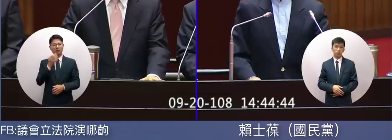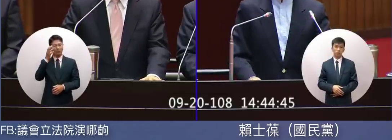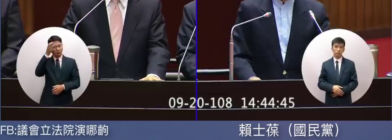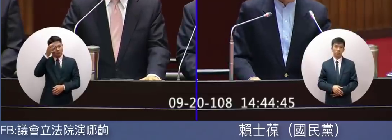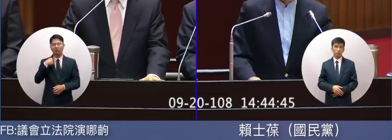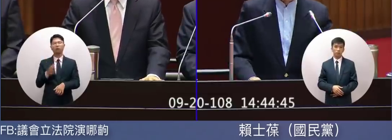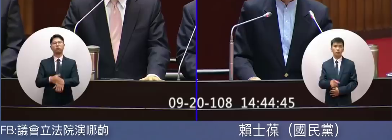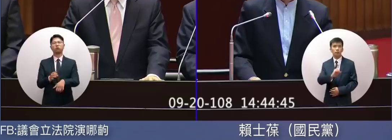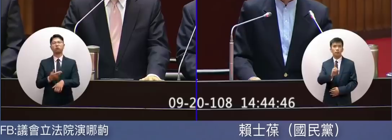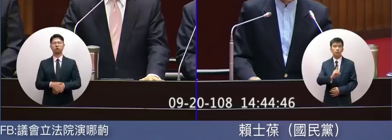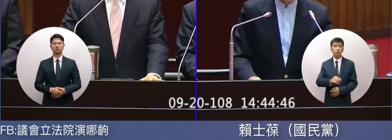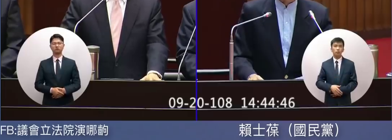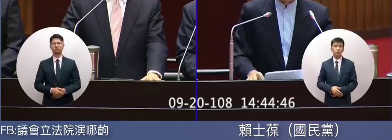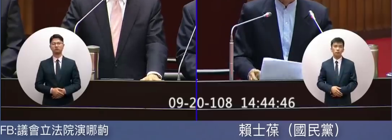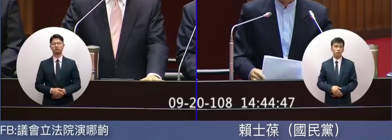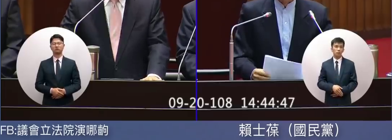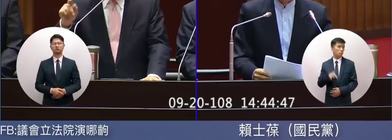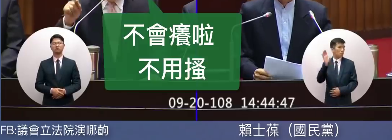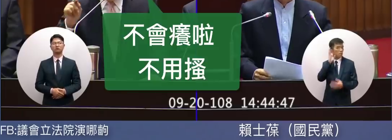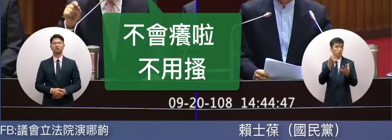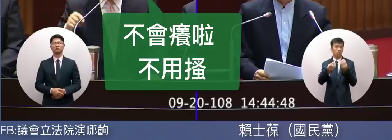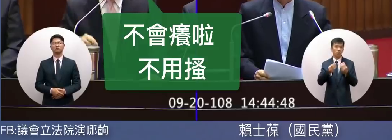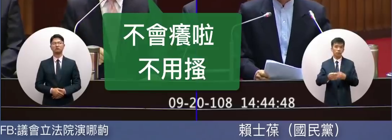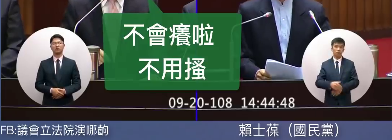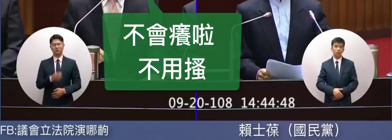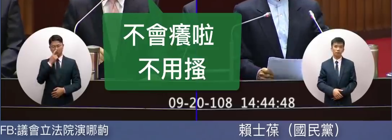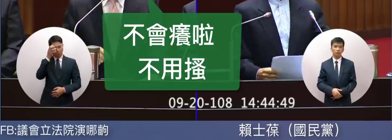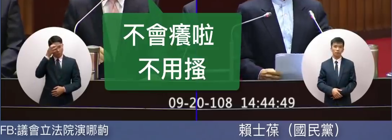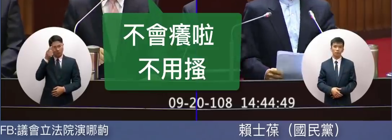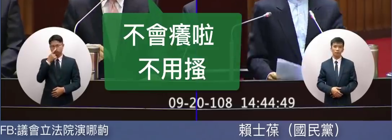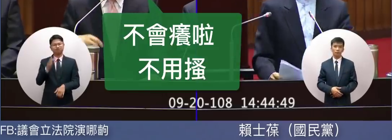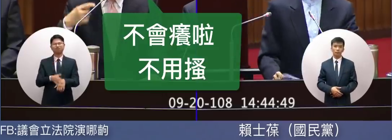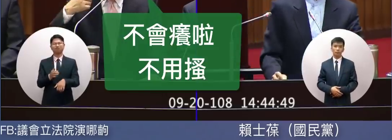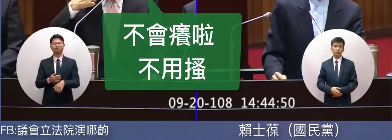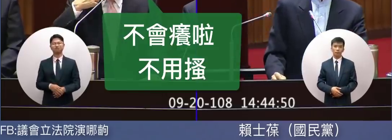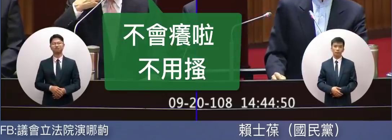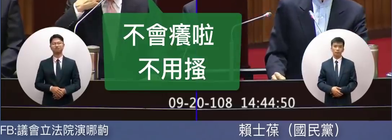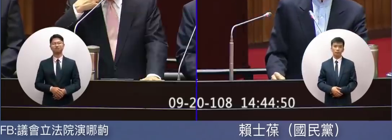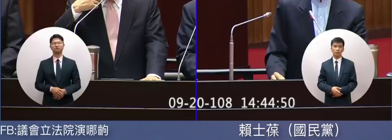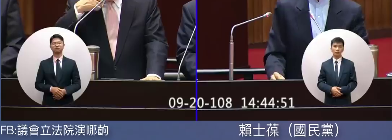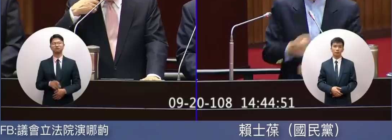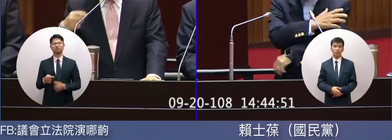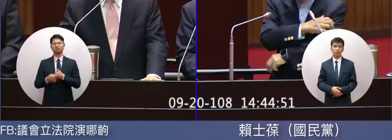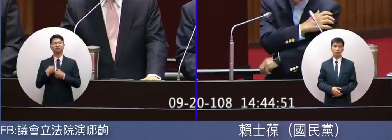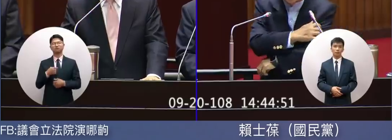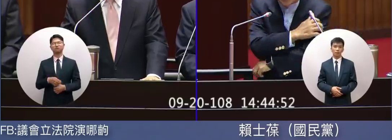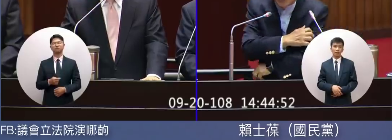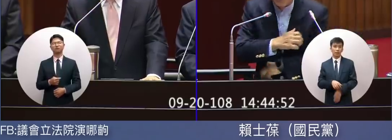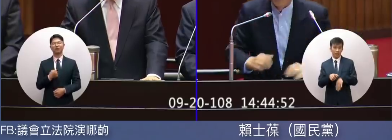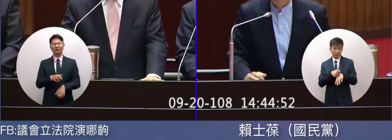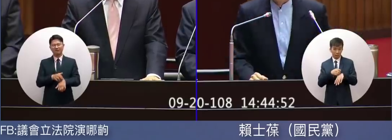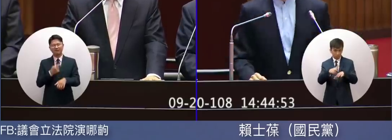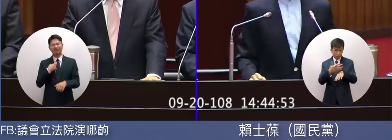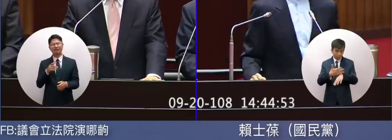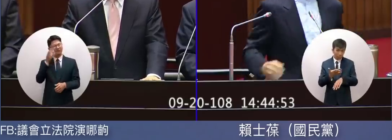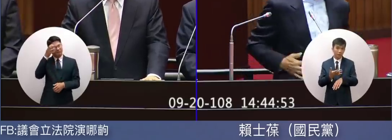啦。 怎么讲嘞？我没听很清楚。 未上啊啦。没鸟啦。 就不会养就对了啦。